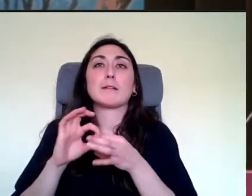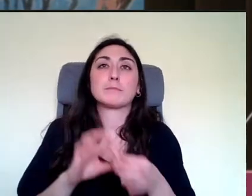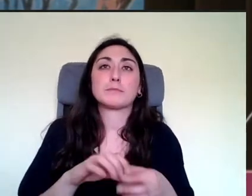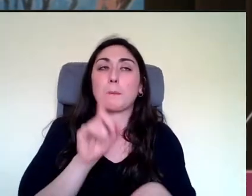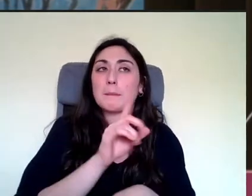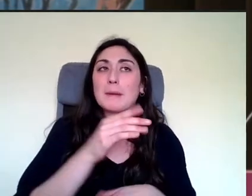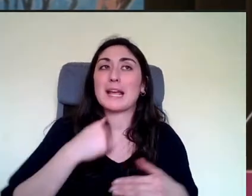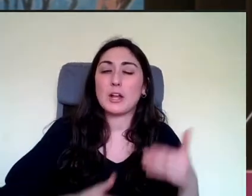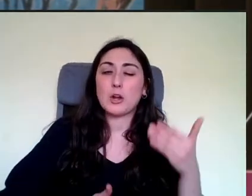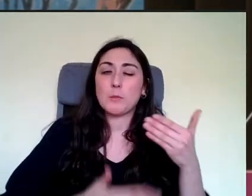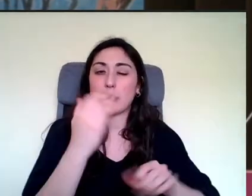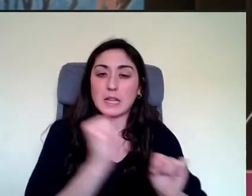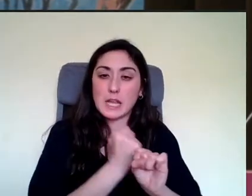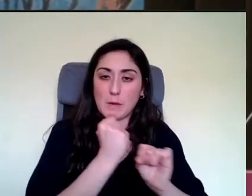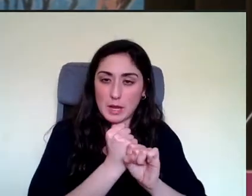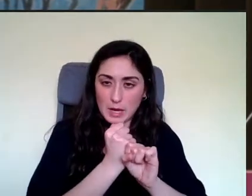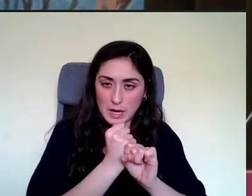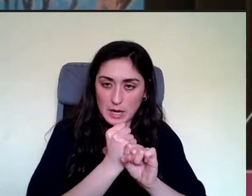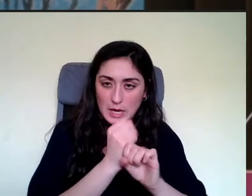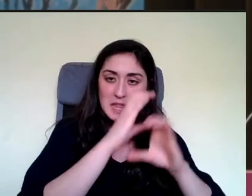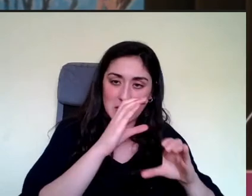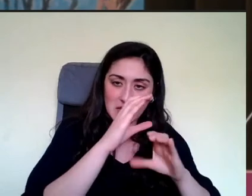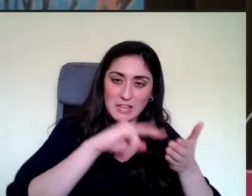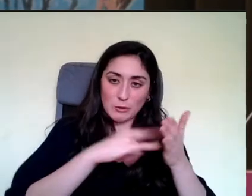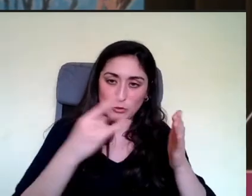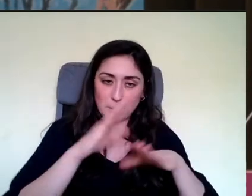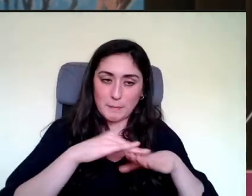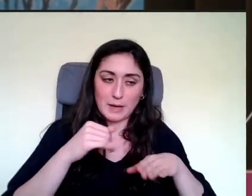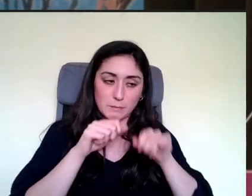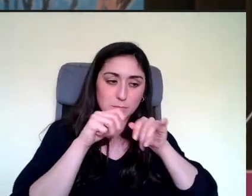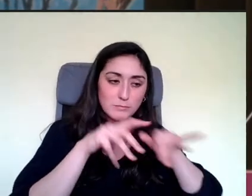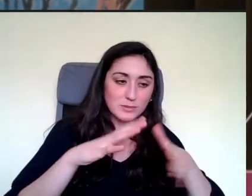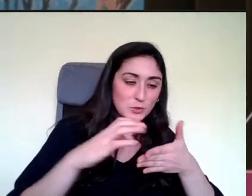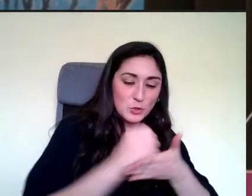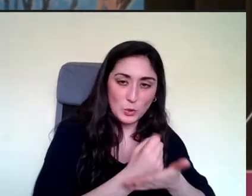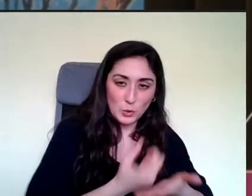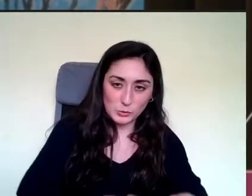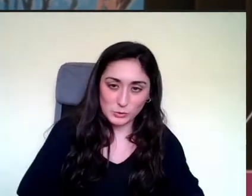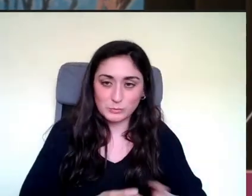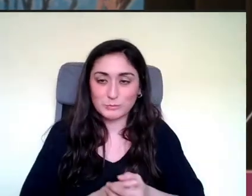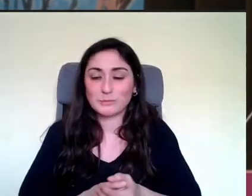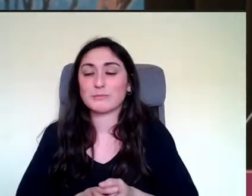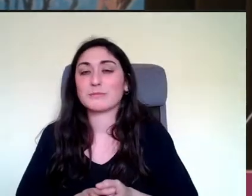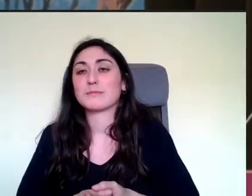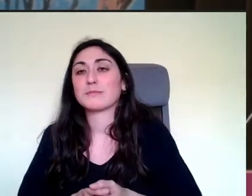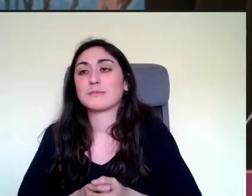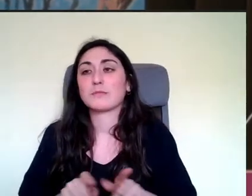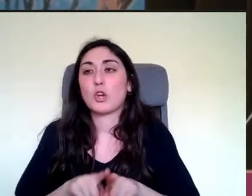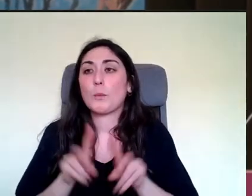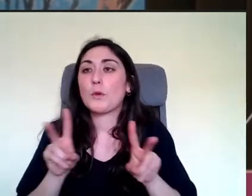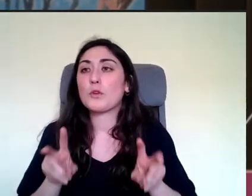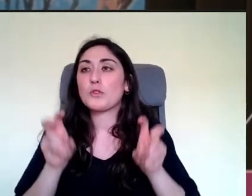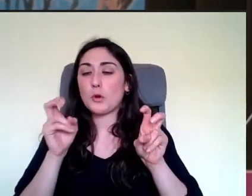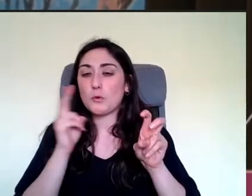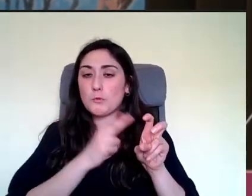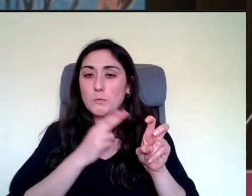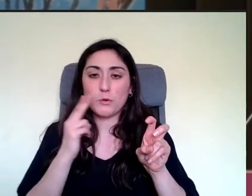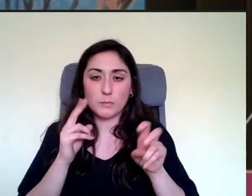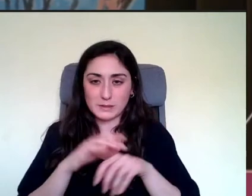ciència i la tecnologia perquè arribi a tothom. Tenim un compromís total amb aquest